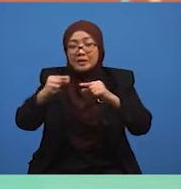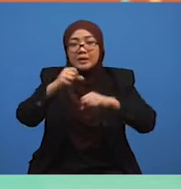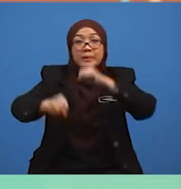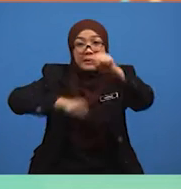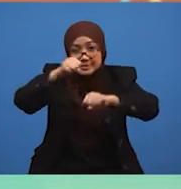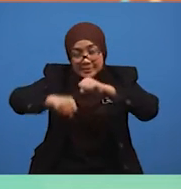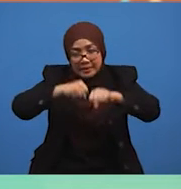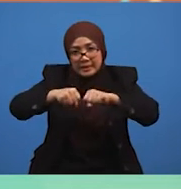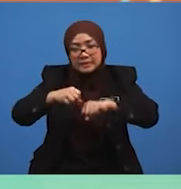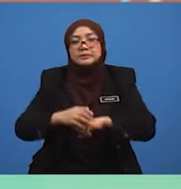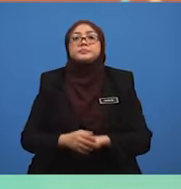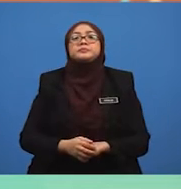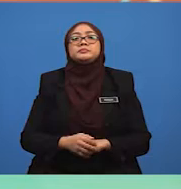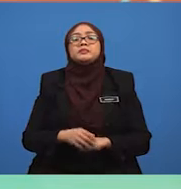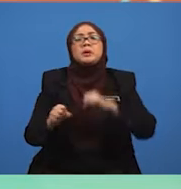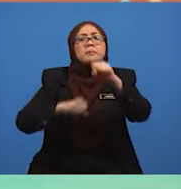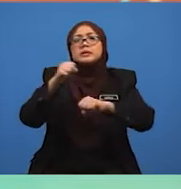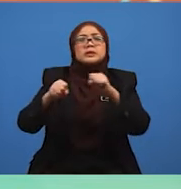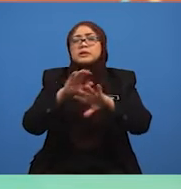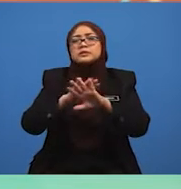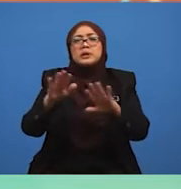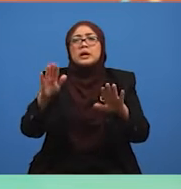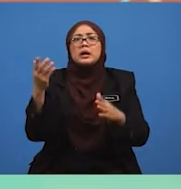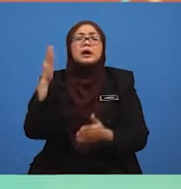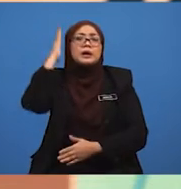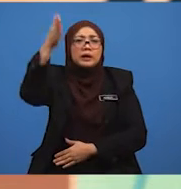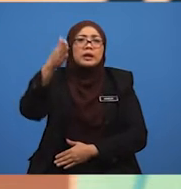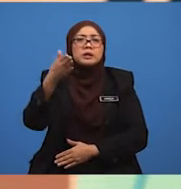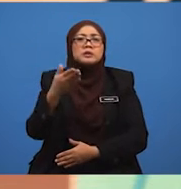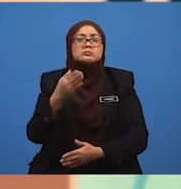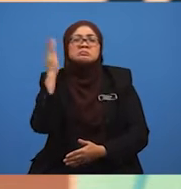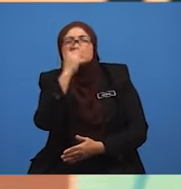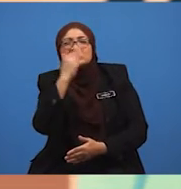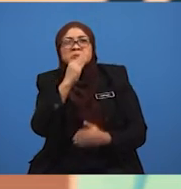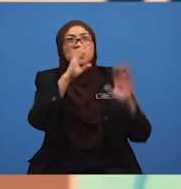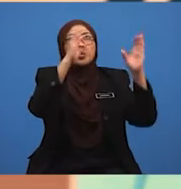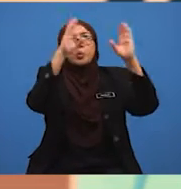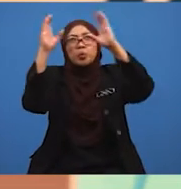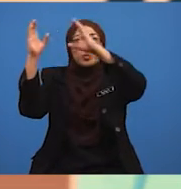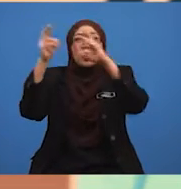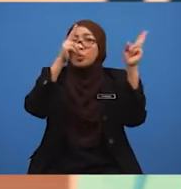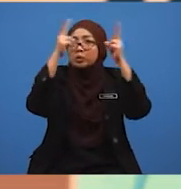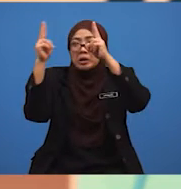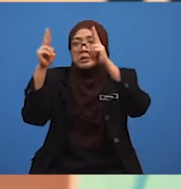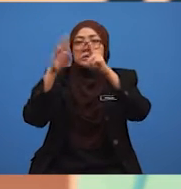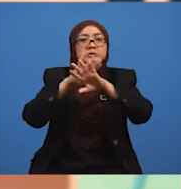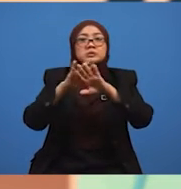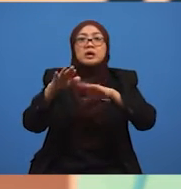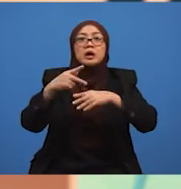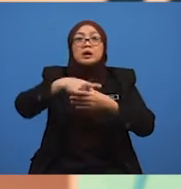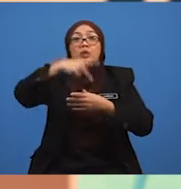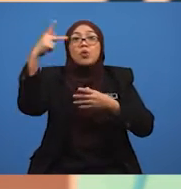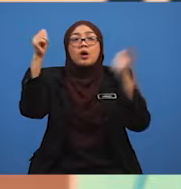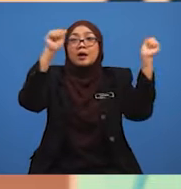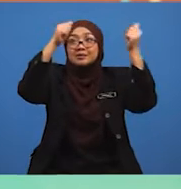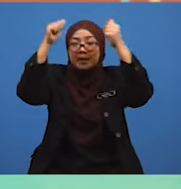tidak akan mencemarkan alam sekitar kita. Boleh tak kamu fikirkan satu lagi mesin